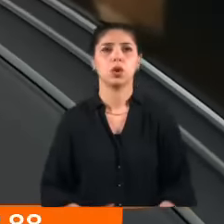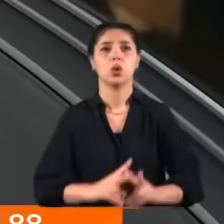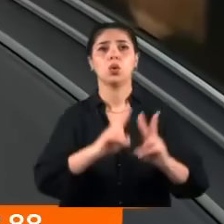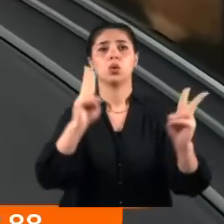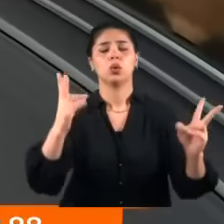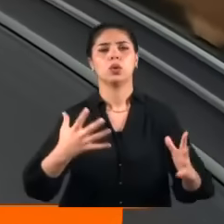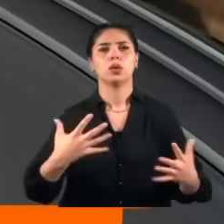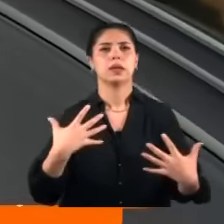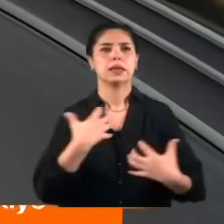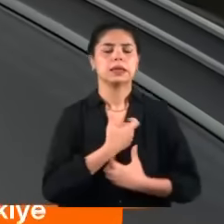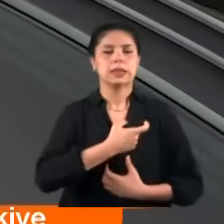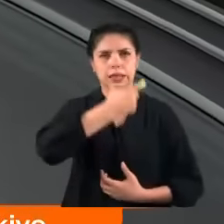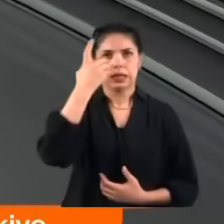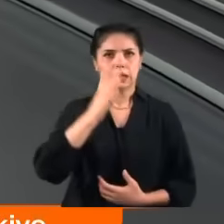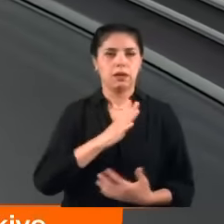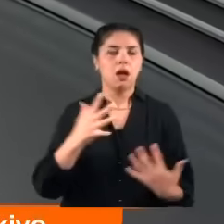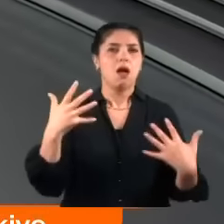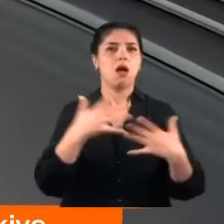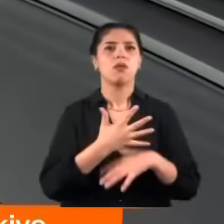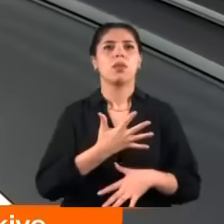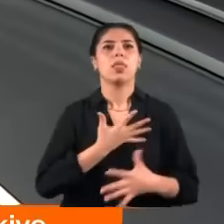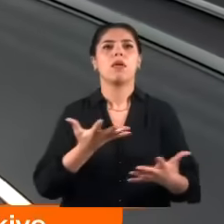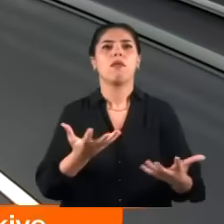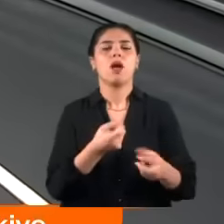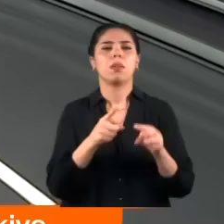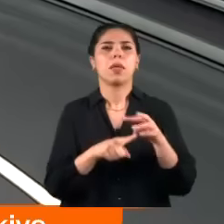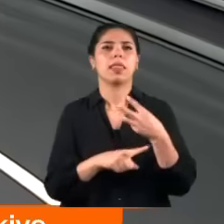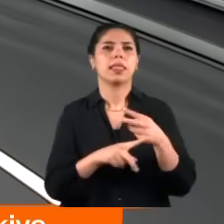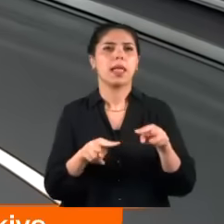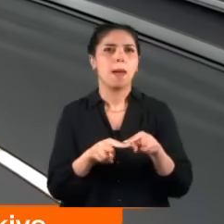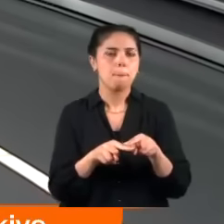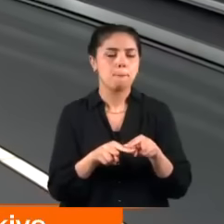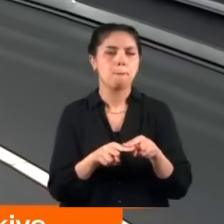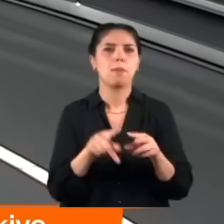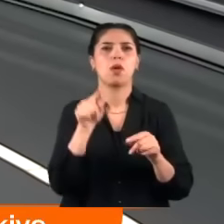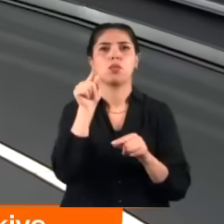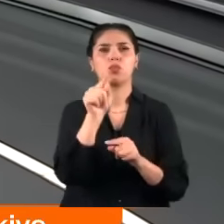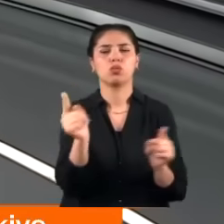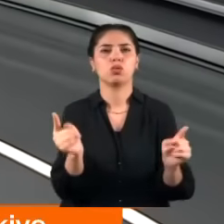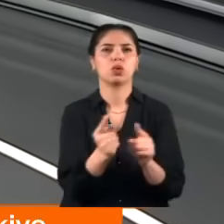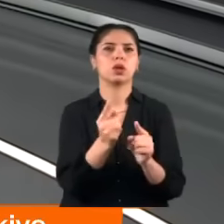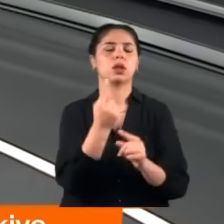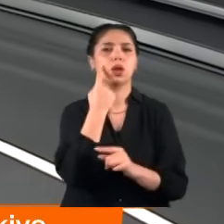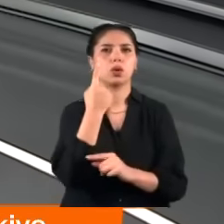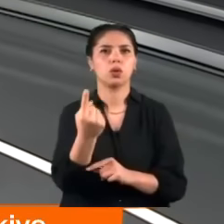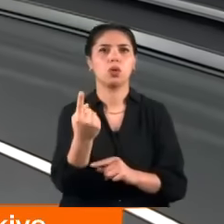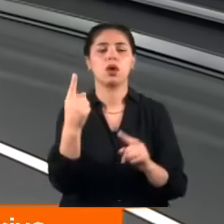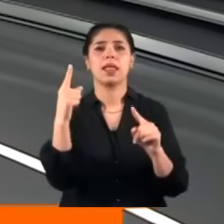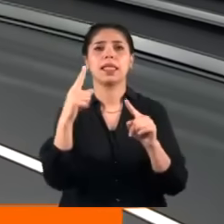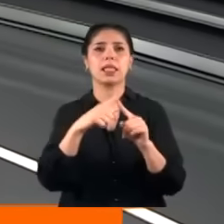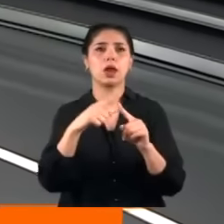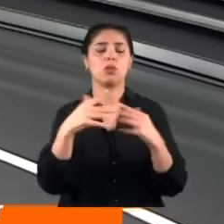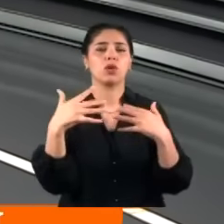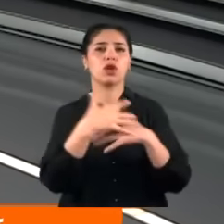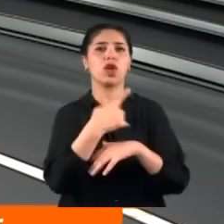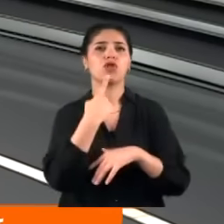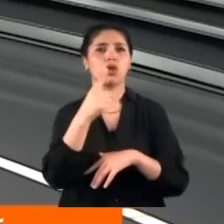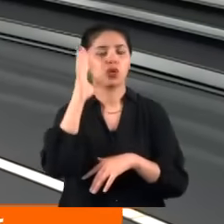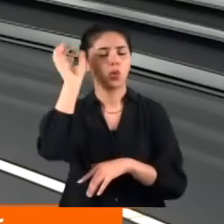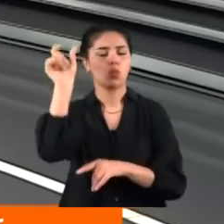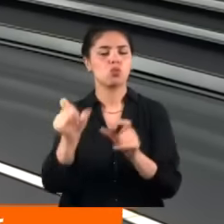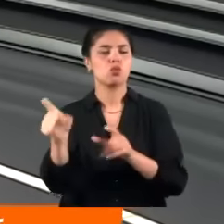Gündüz bunaltan sıcak, akşam nefes aldırmayan nem. Yaşadığımız özetle bu. Adına tropik gece diyor uzmanlar. Peki